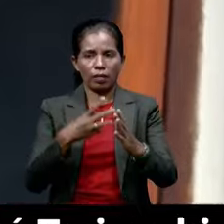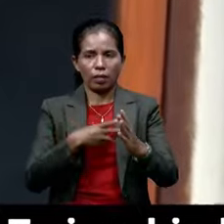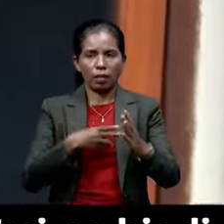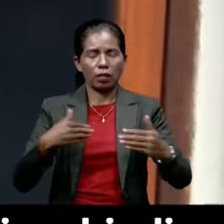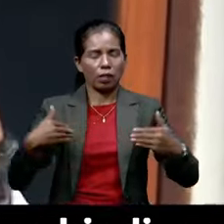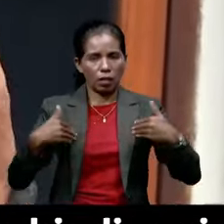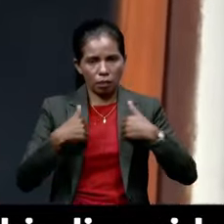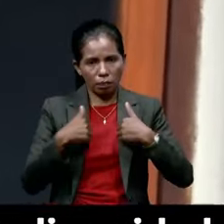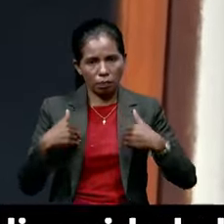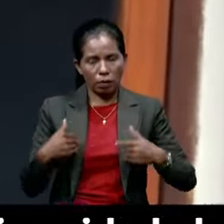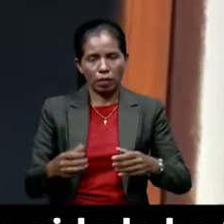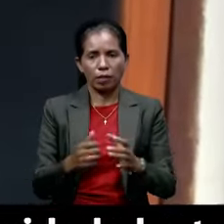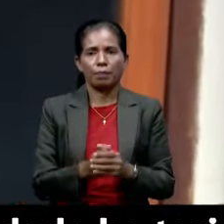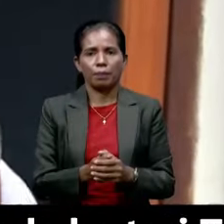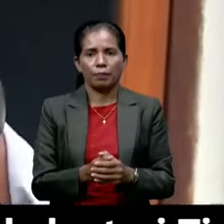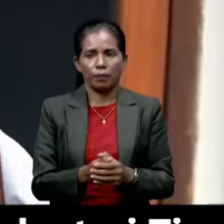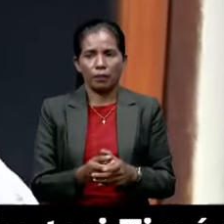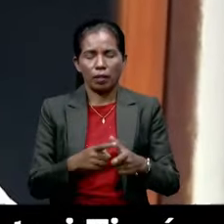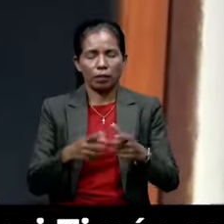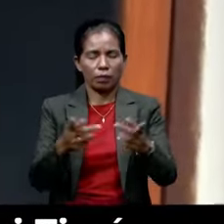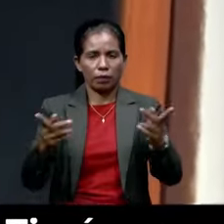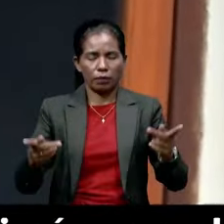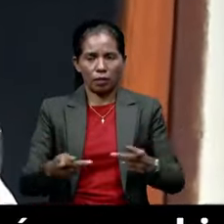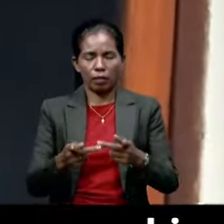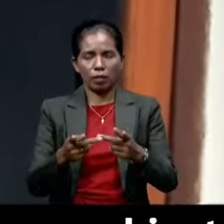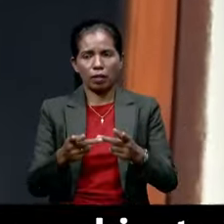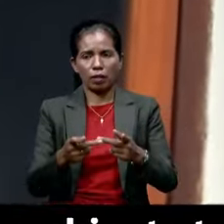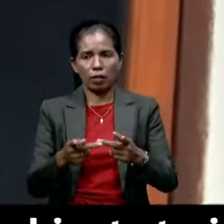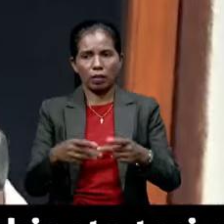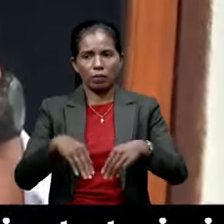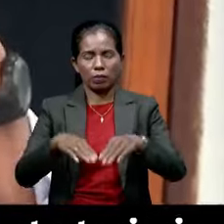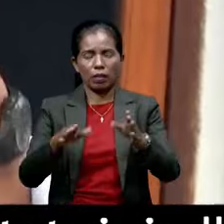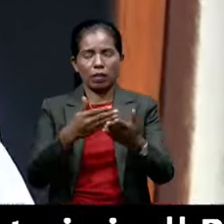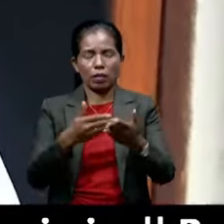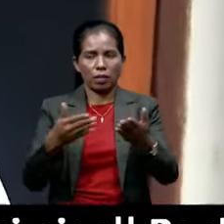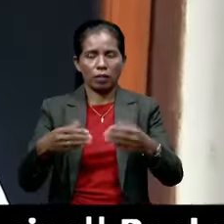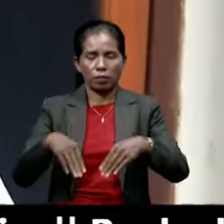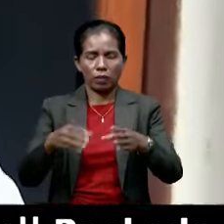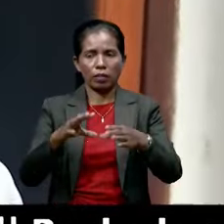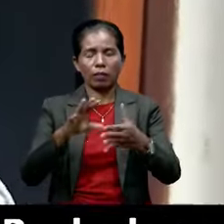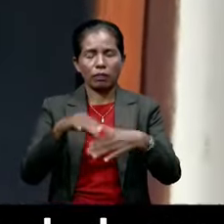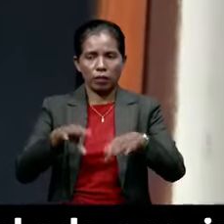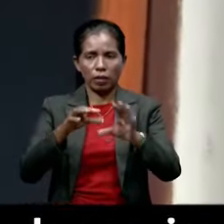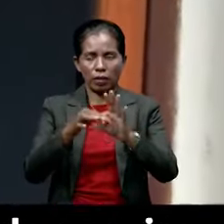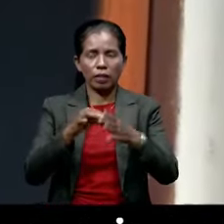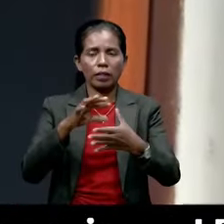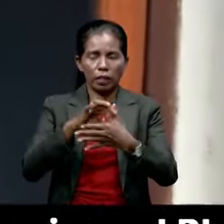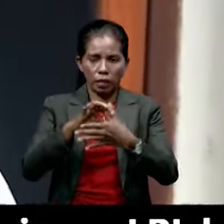animal animal met fan ambi fatin fan animal ini fatin fan nang ini fatin fan ikan